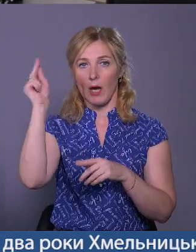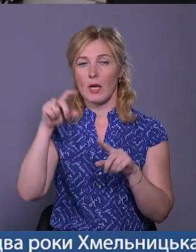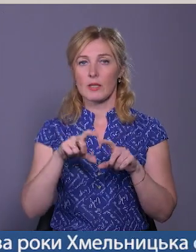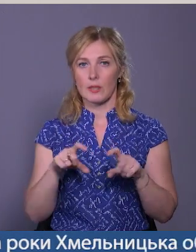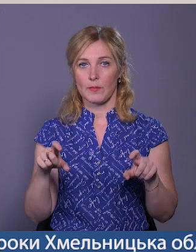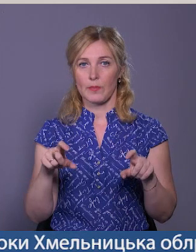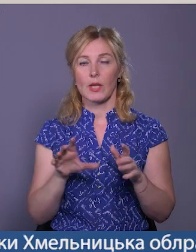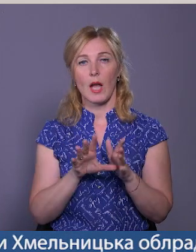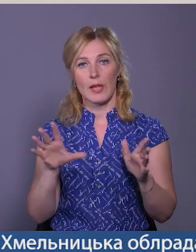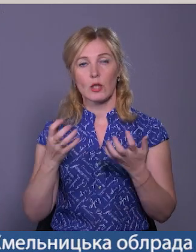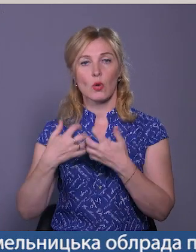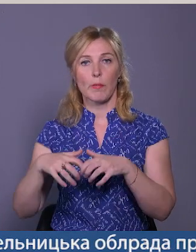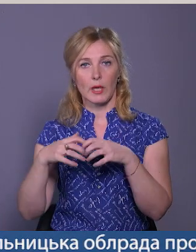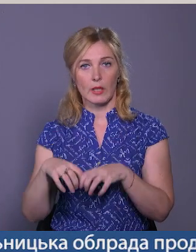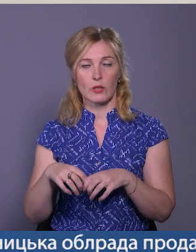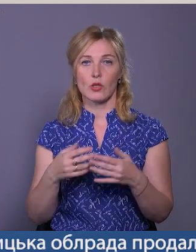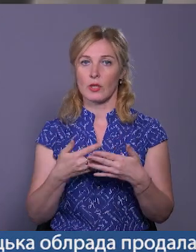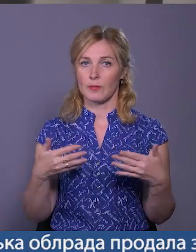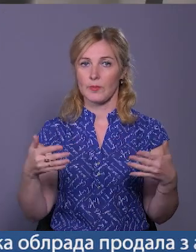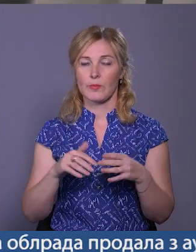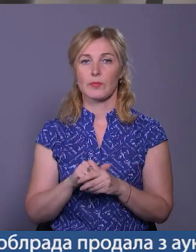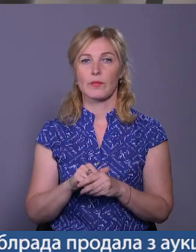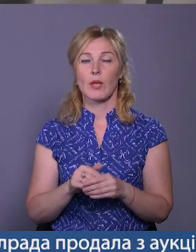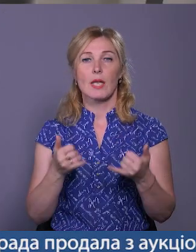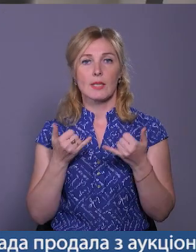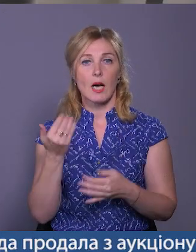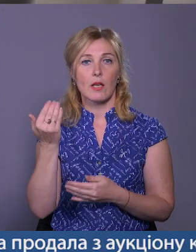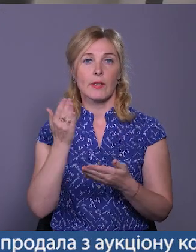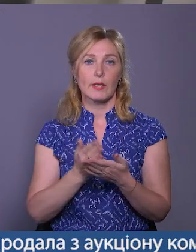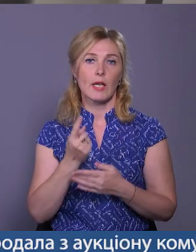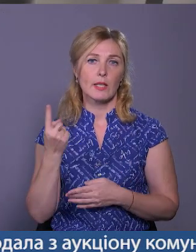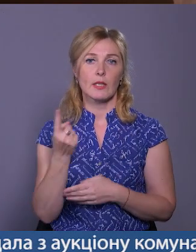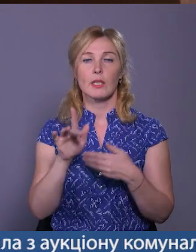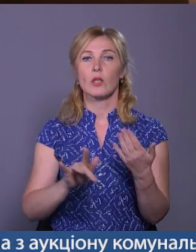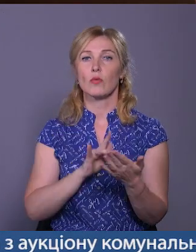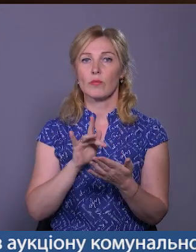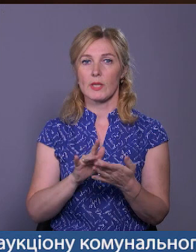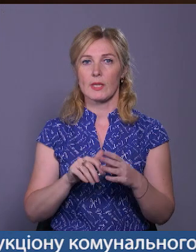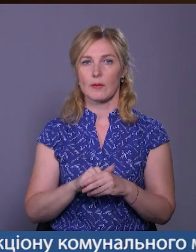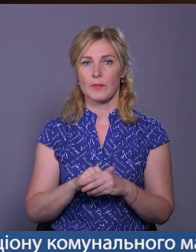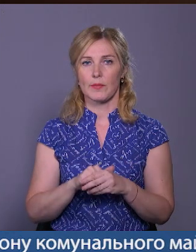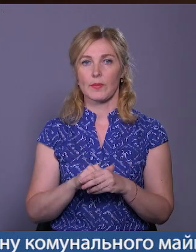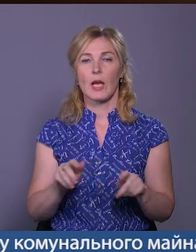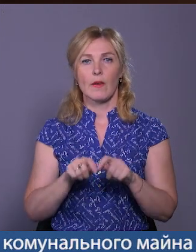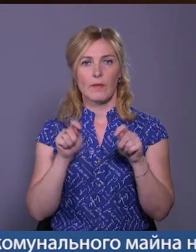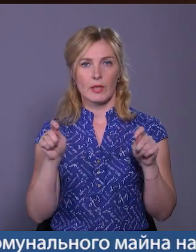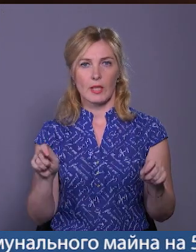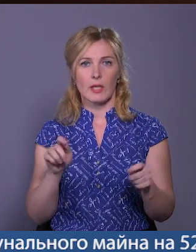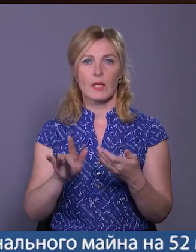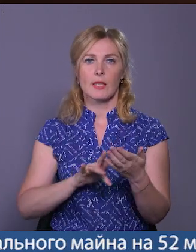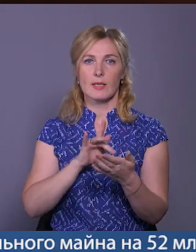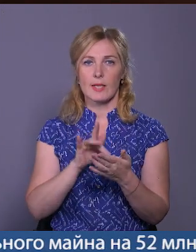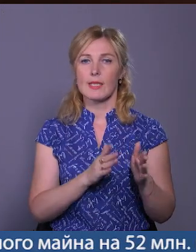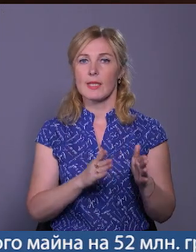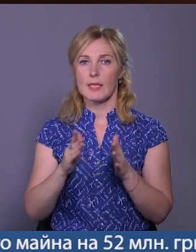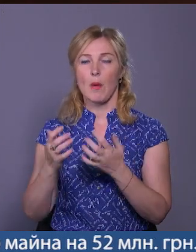машин і апаратів електромеханічних та енергетичних систем наразі він єдиний у місті відкривали центр системи